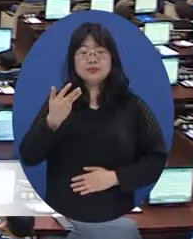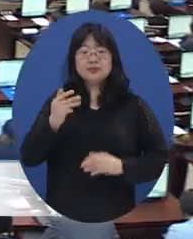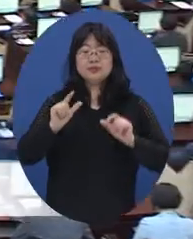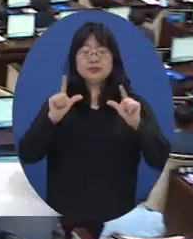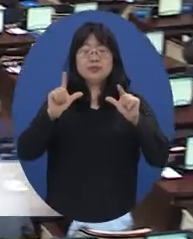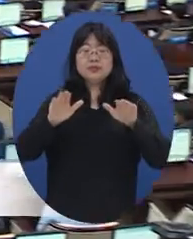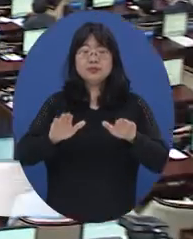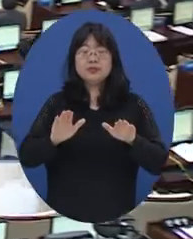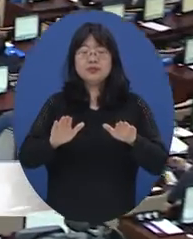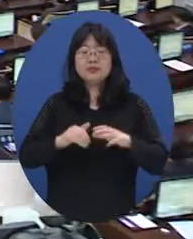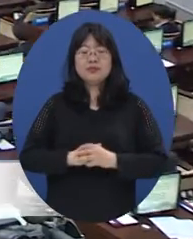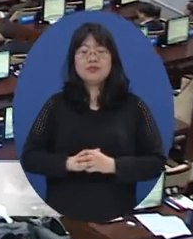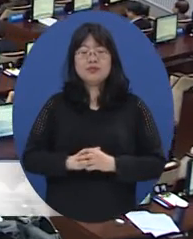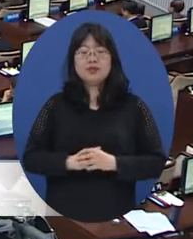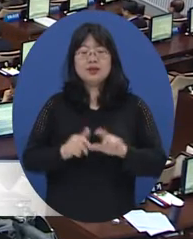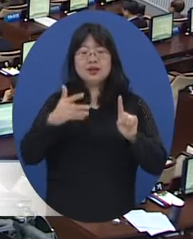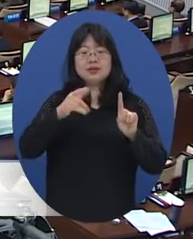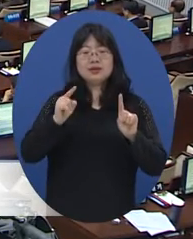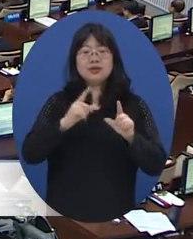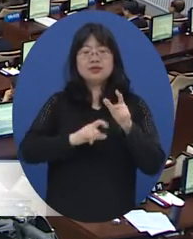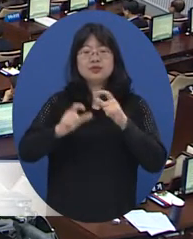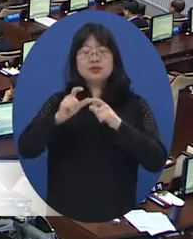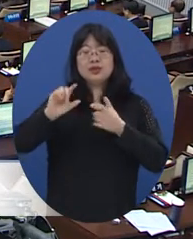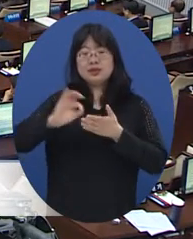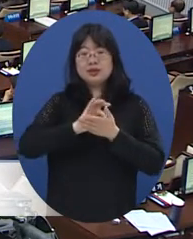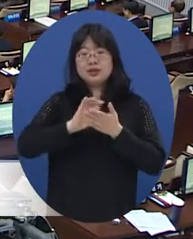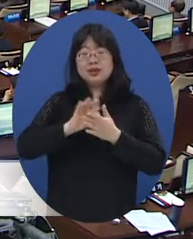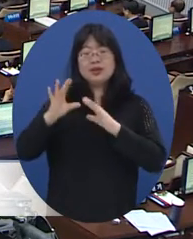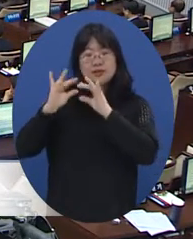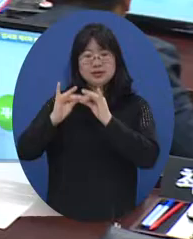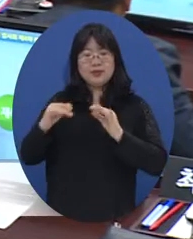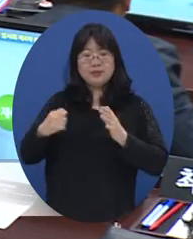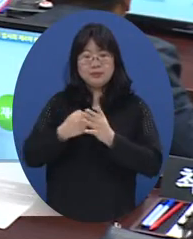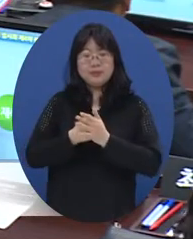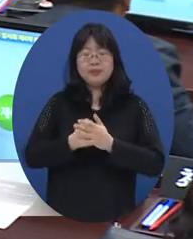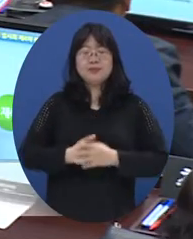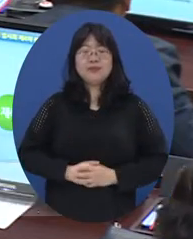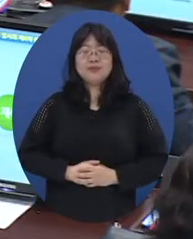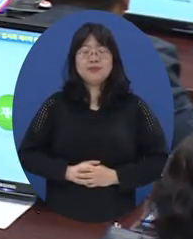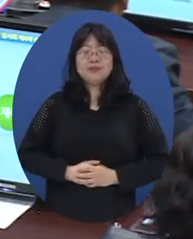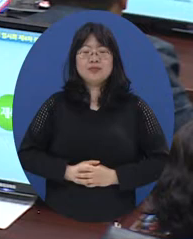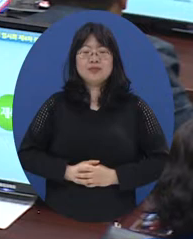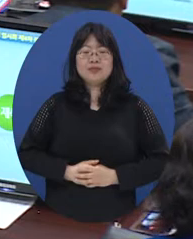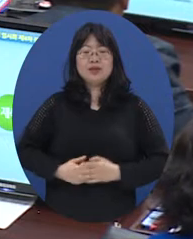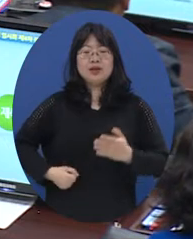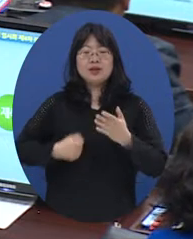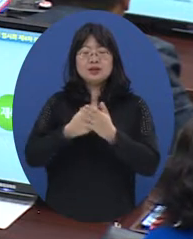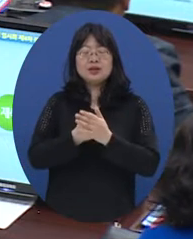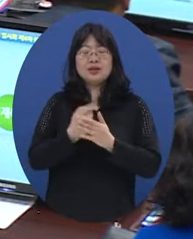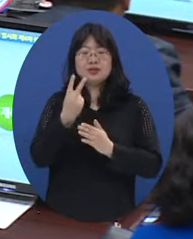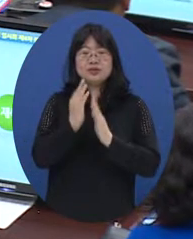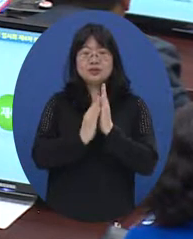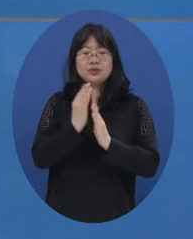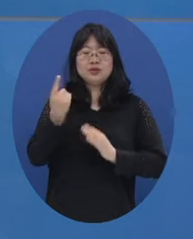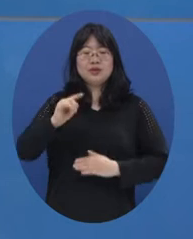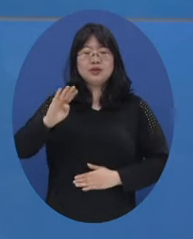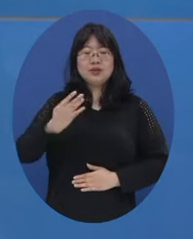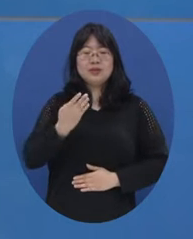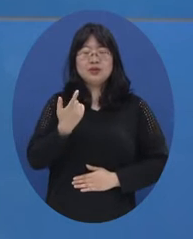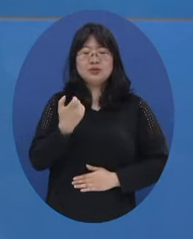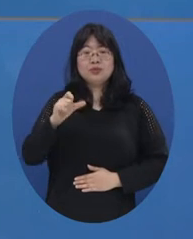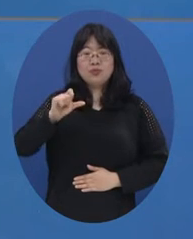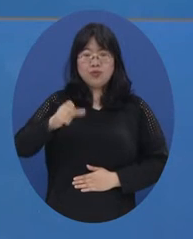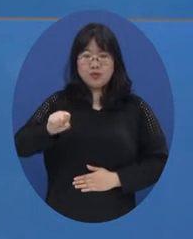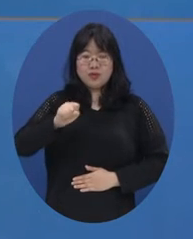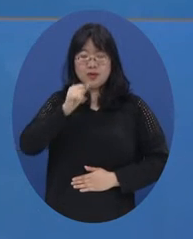28일 오늘 경기도 회가 경기도 1차 추가경정 예산안을 의존 했습니다 확정된 추경 예산은 2조 1456